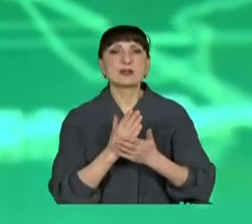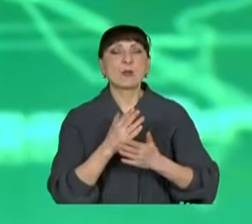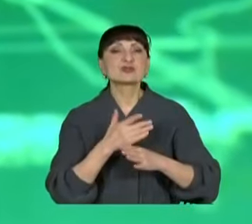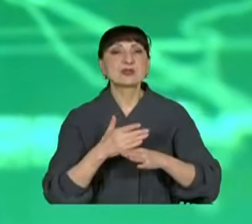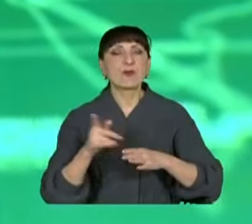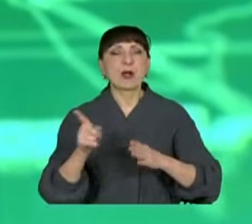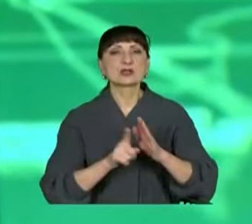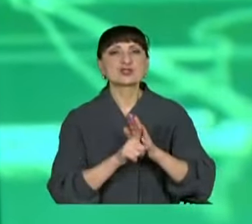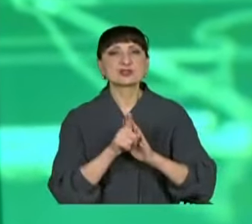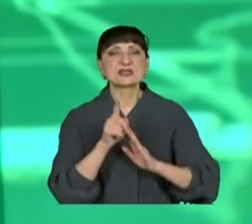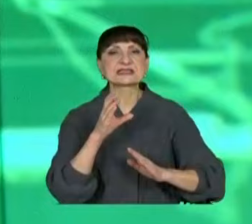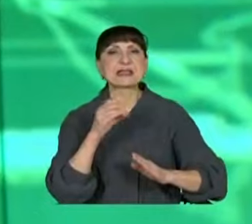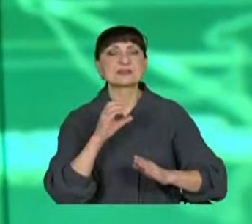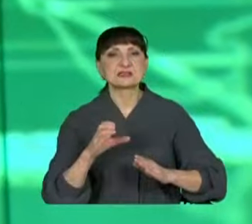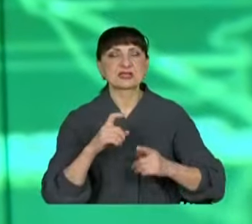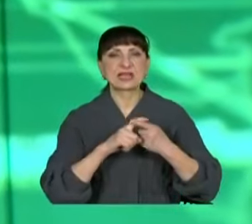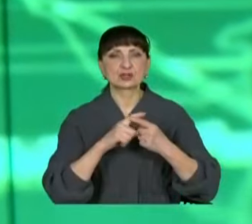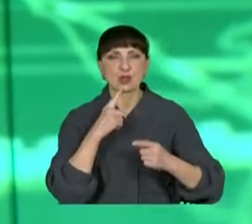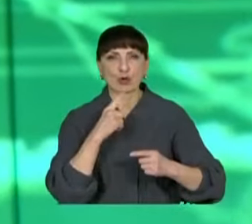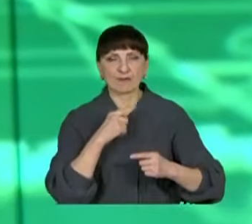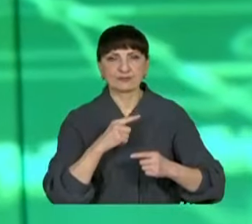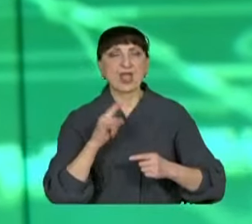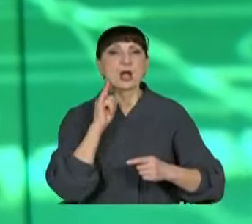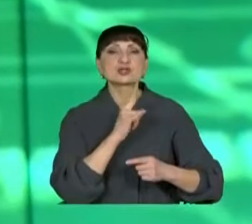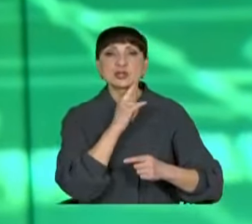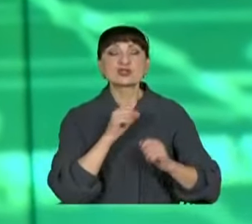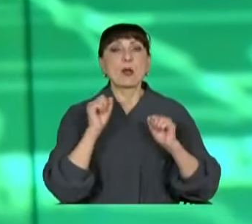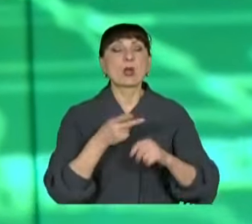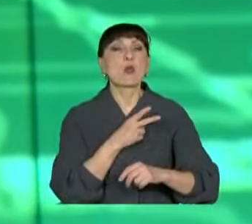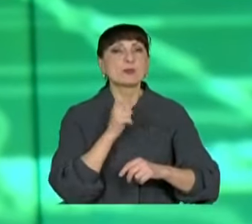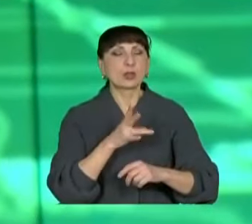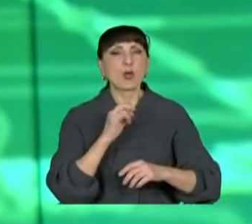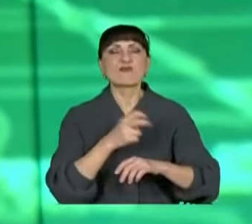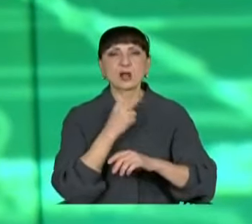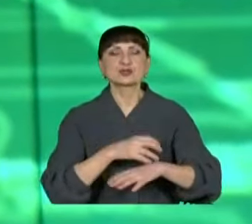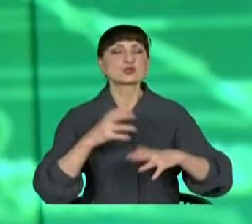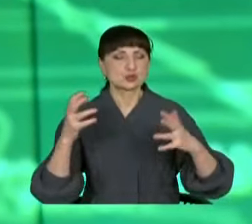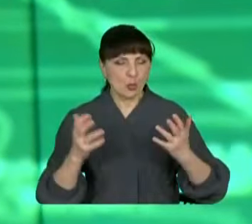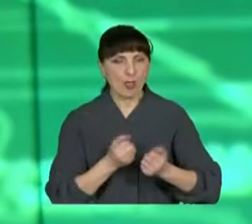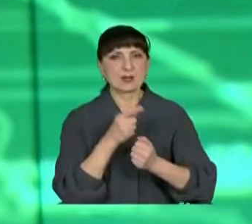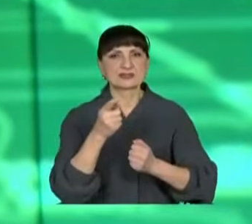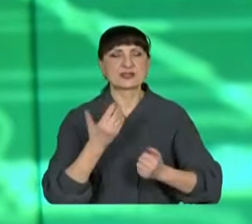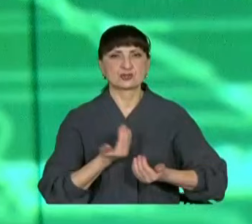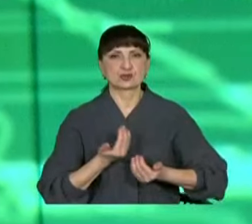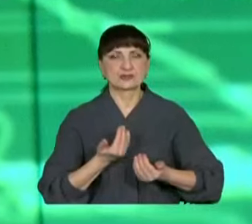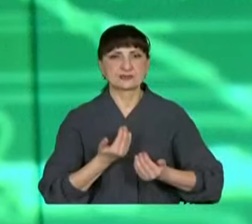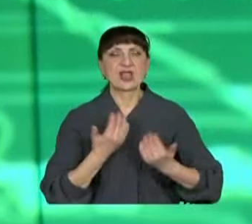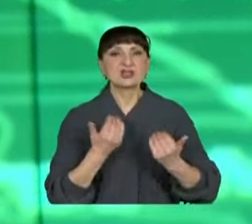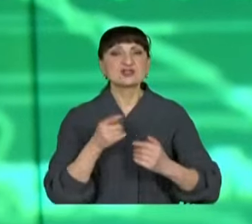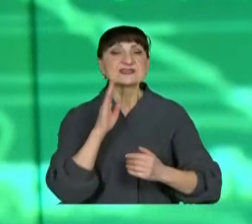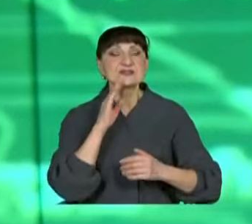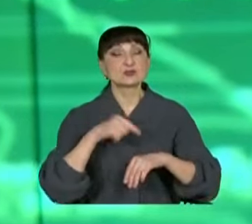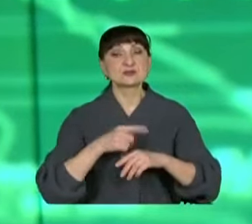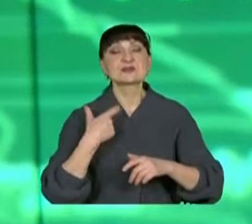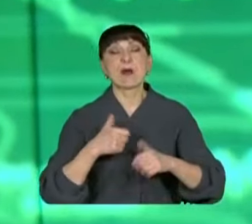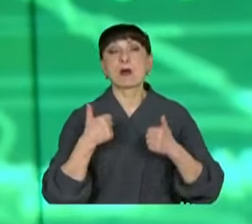того, как начался сепсис, заражение крови. Женщина могла умереть, но врачи сумели спасти ей жизнь. Сейчас она чувствует